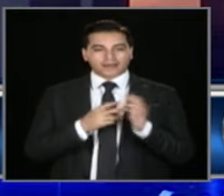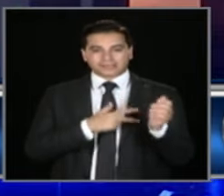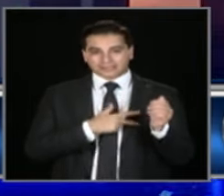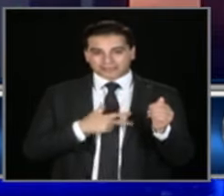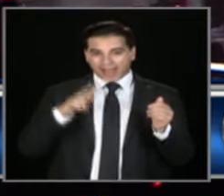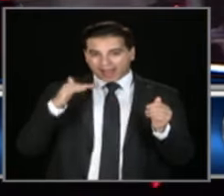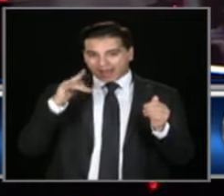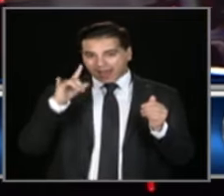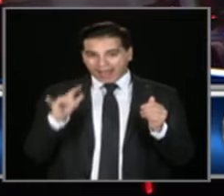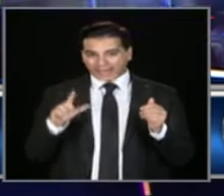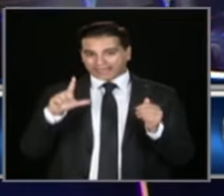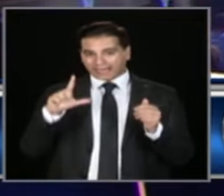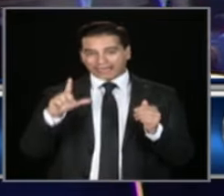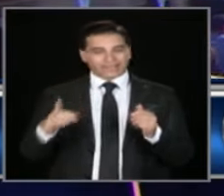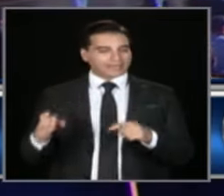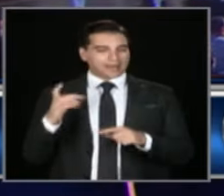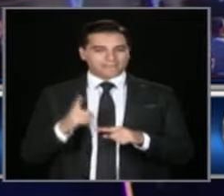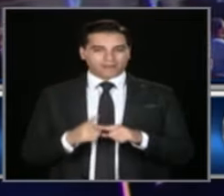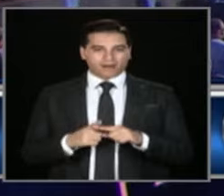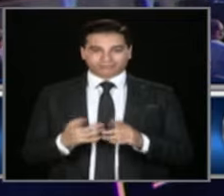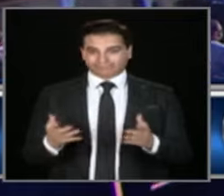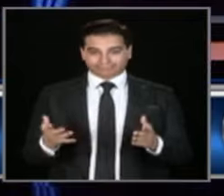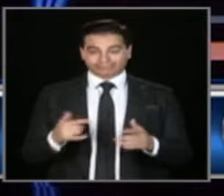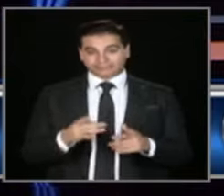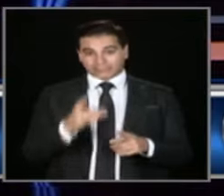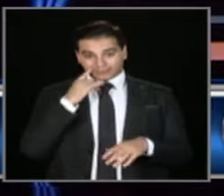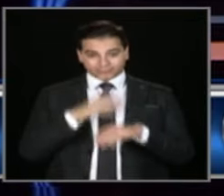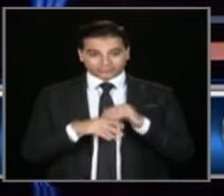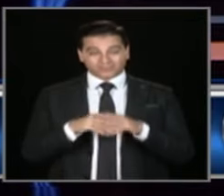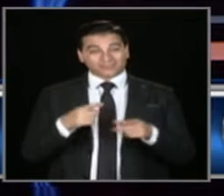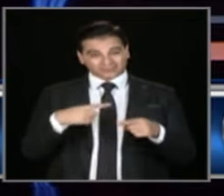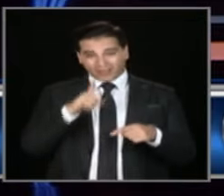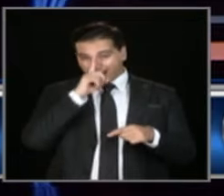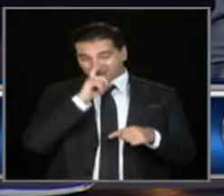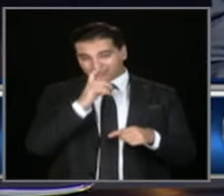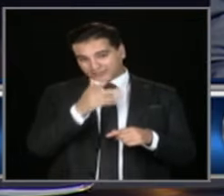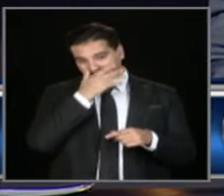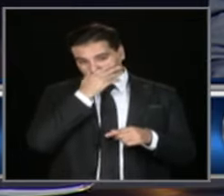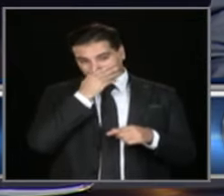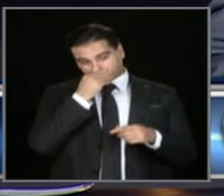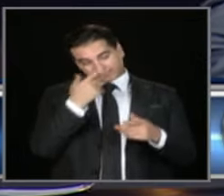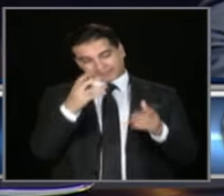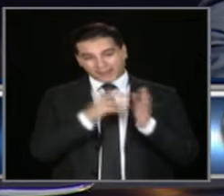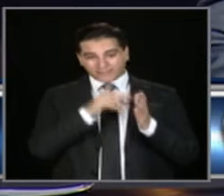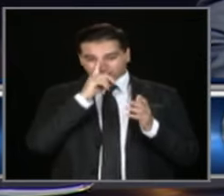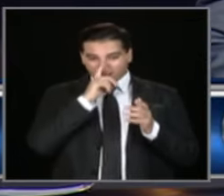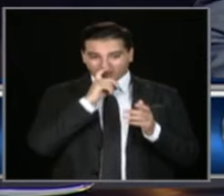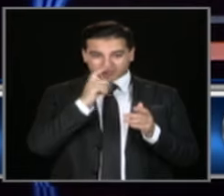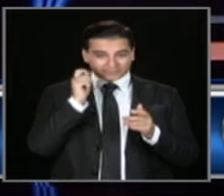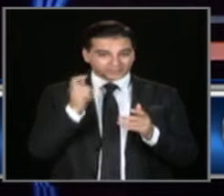خاطئة. في حد عنده إجابة تانية؟ الأزهر. أيوة، شفت يا رمضان بستعجل